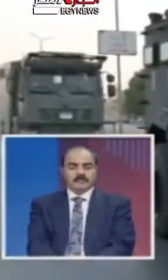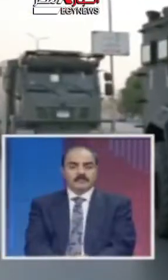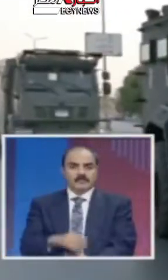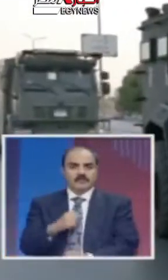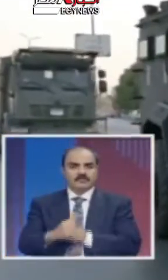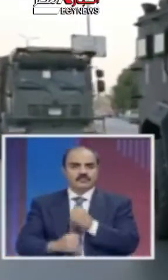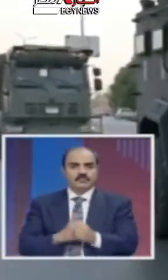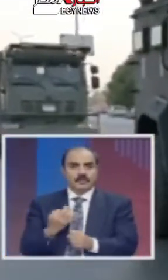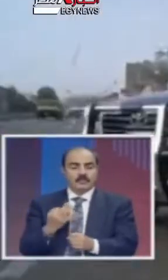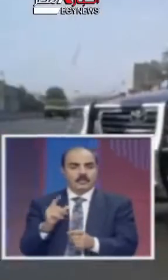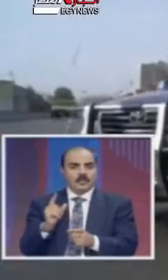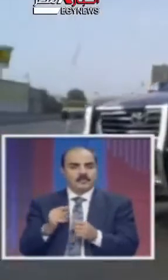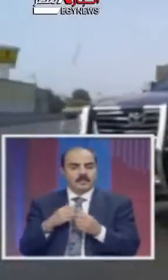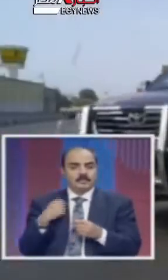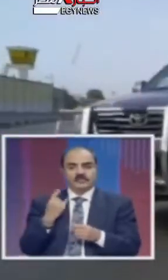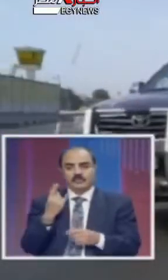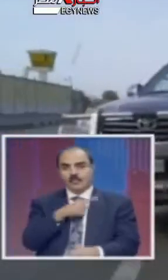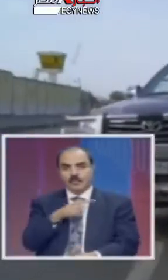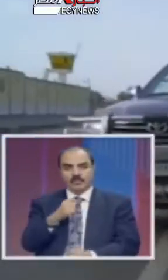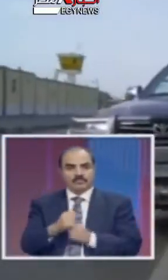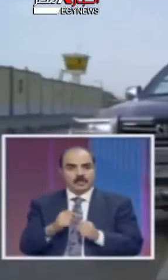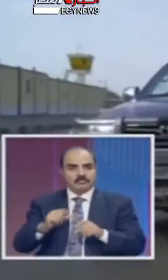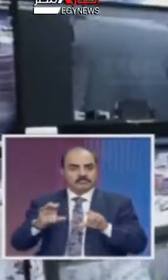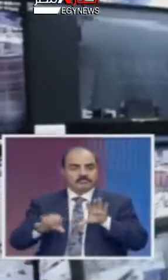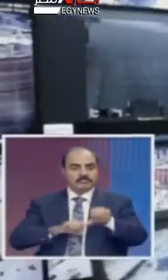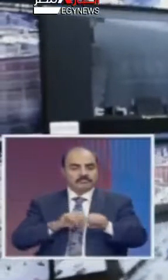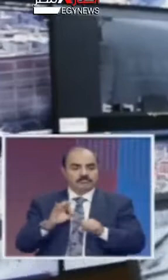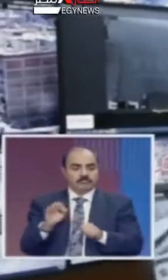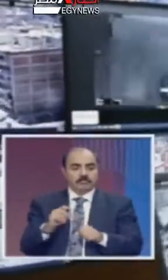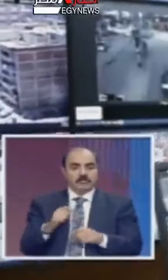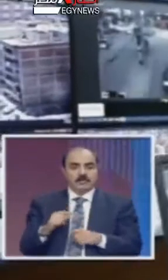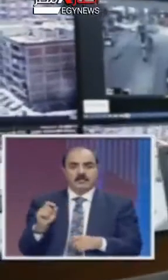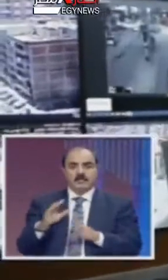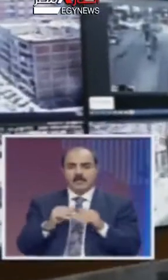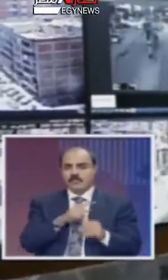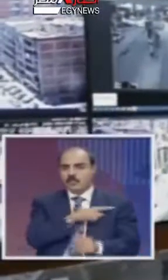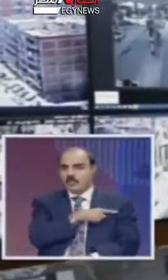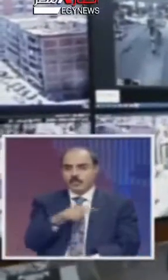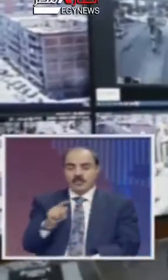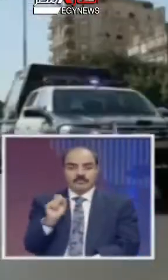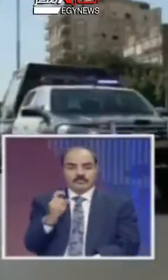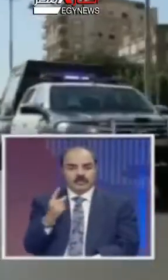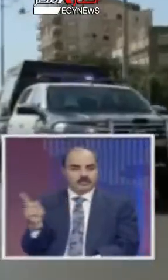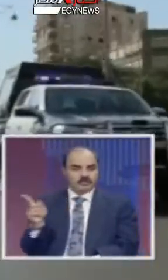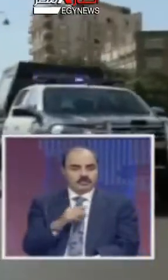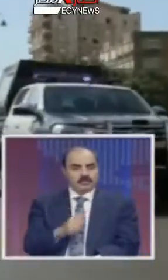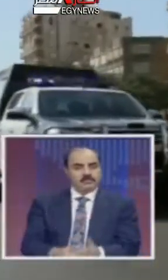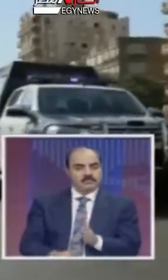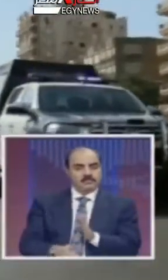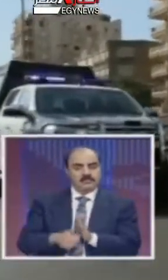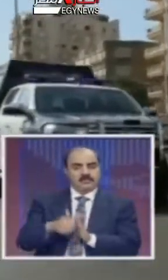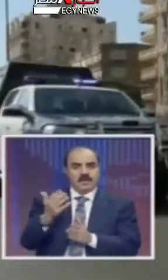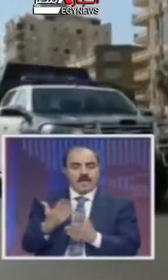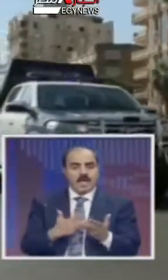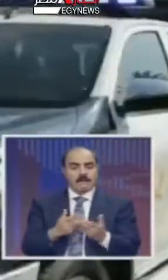جهود متميزة لأجهزة وزارة الداخلية على مستوى الجمهورية خلال شهر. حققت خلالها